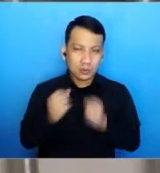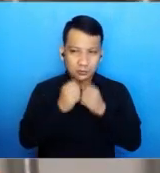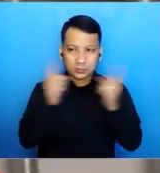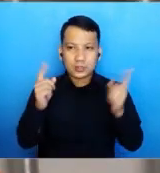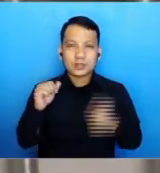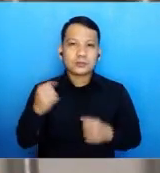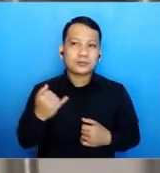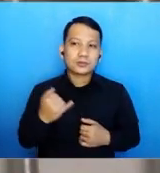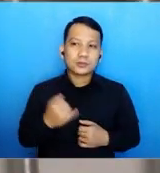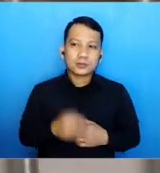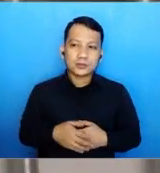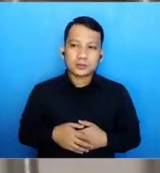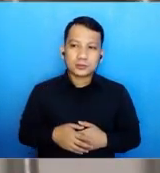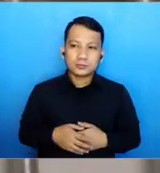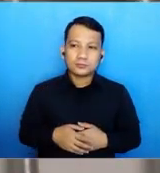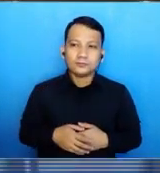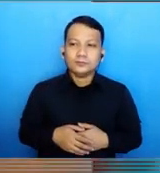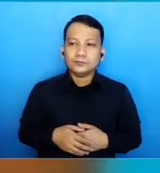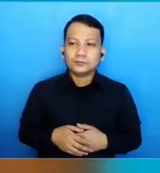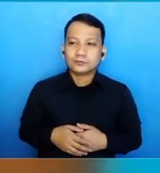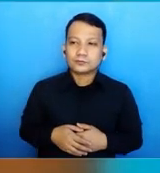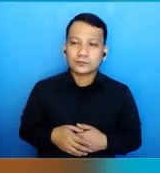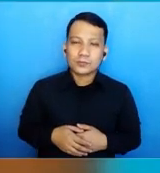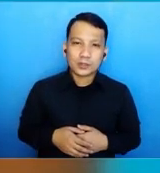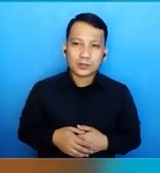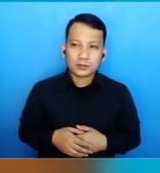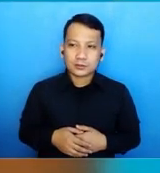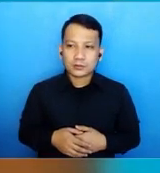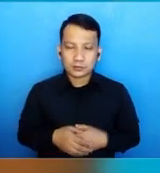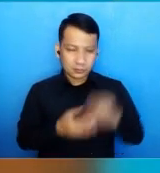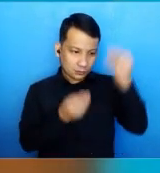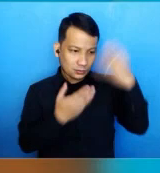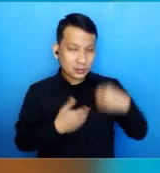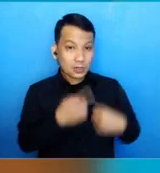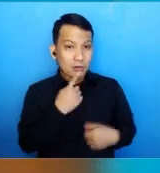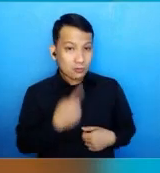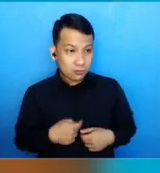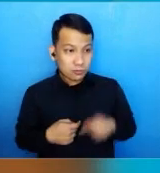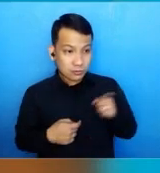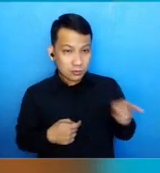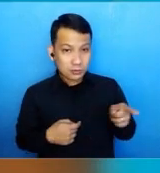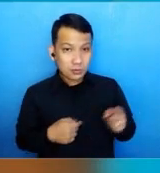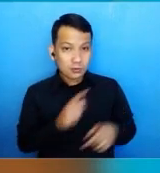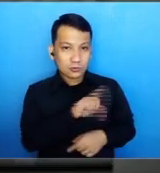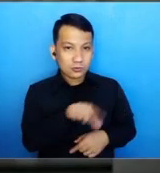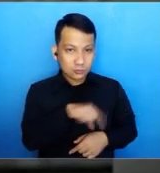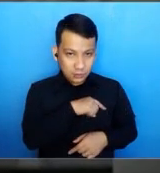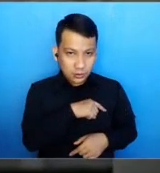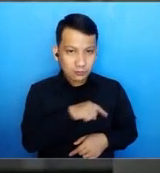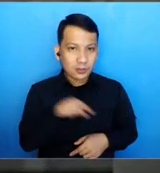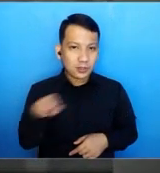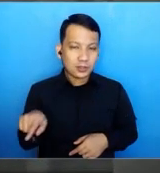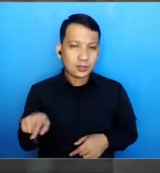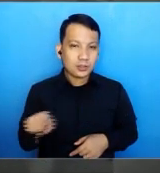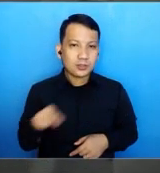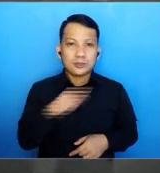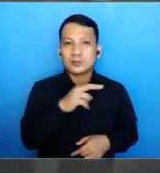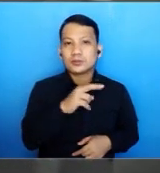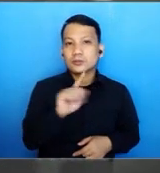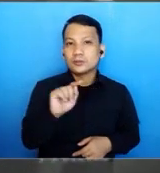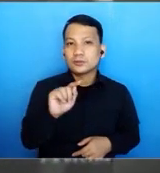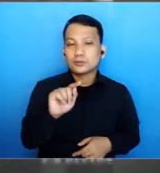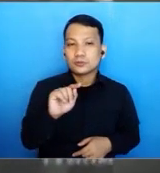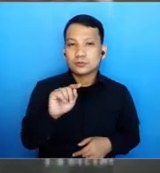Medyo. Na ano rin po. Yung pagkasabi ni coach na nag-qualify ako sa Tokyo Paralympics.